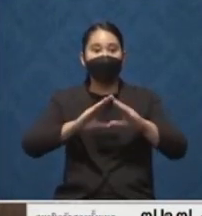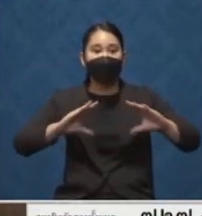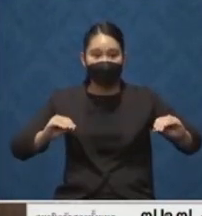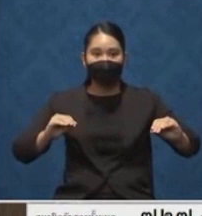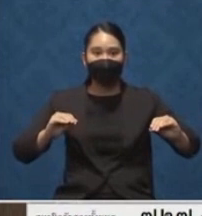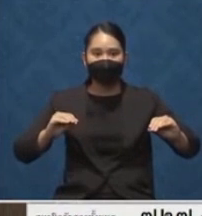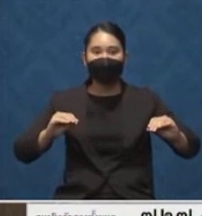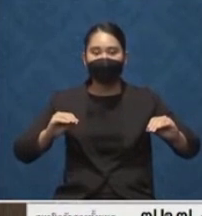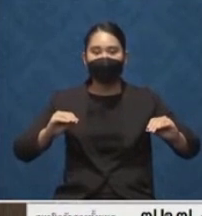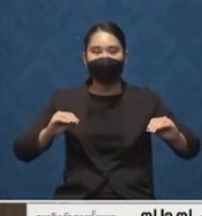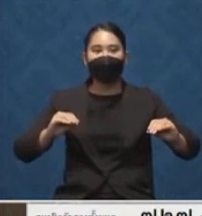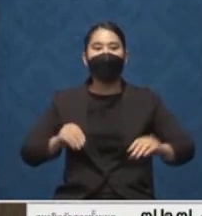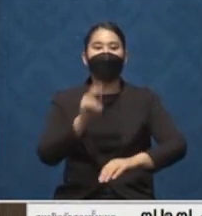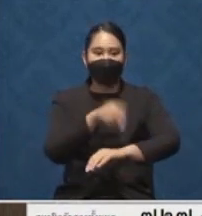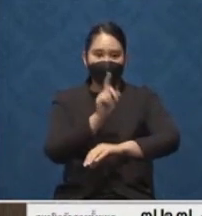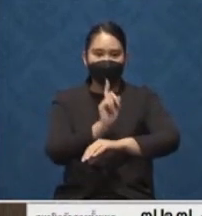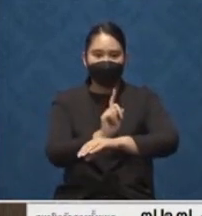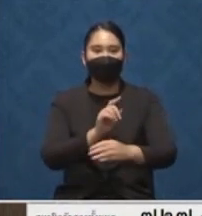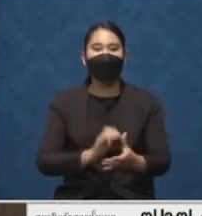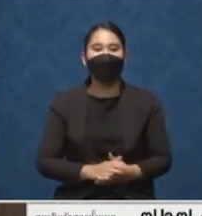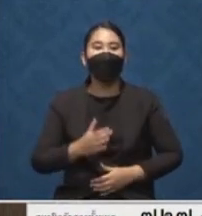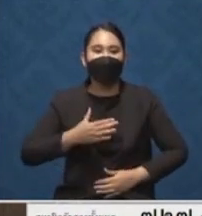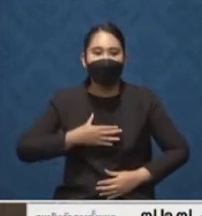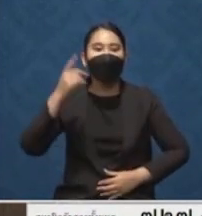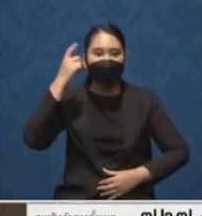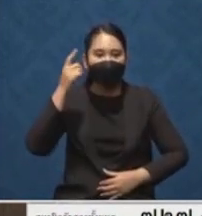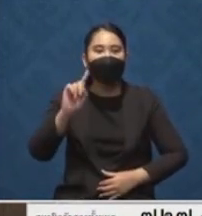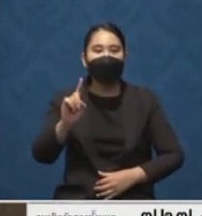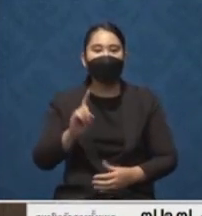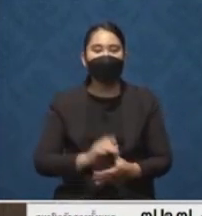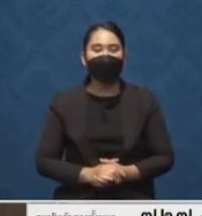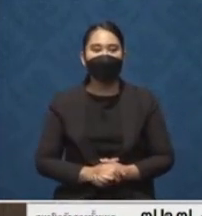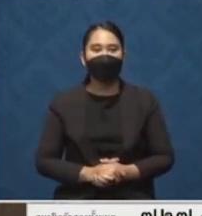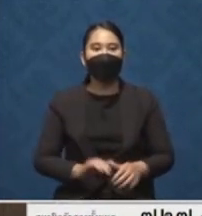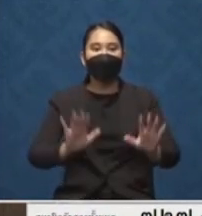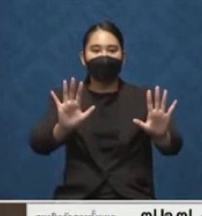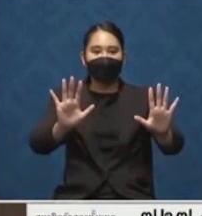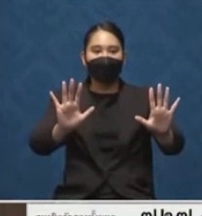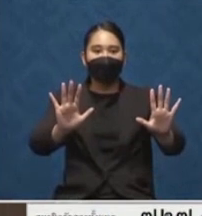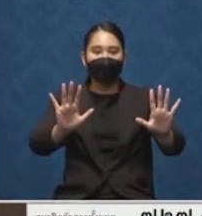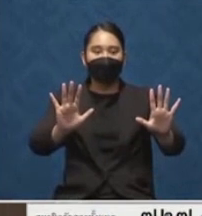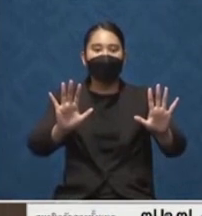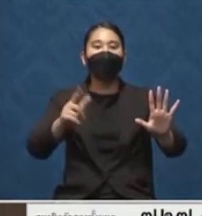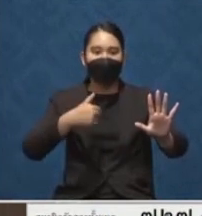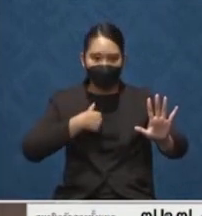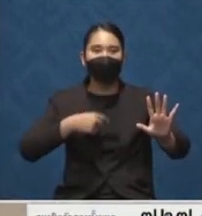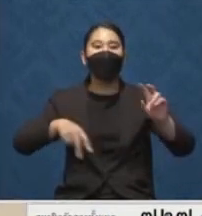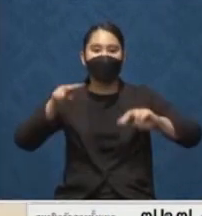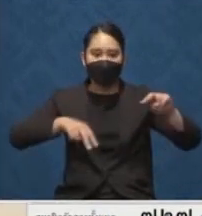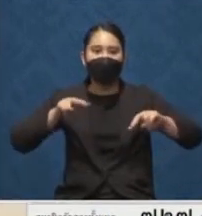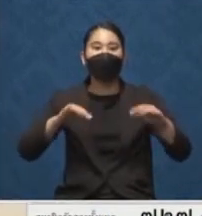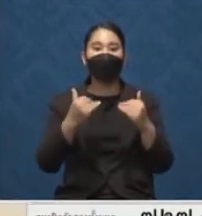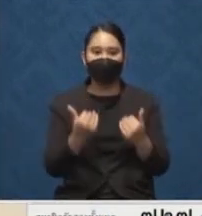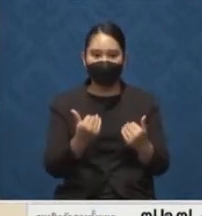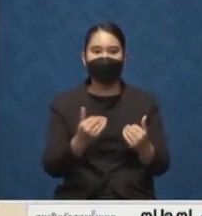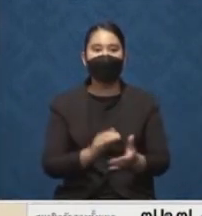ยท่านประธานครับผมคิดว่าเป็นเรื่องธรรมดา พอแล้วครับถ้าท่านบอกให้ผมควบคุมผมจะควบคุมเดี๋ยวนี้นะ